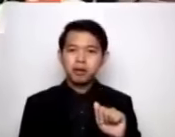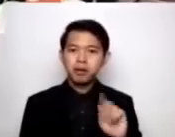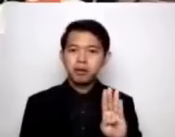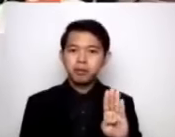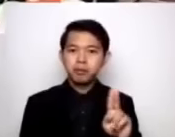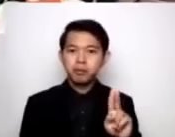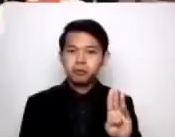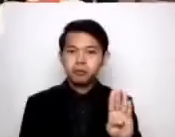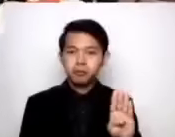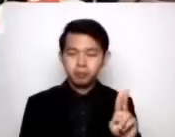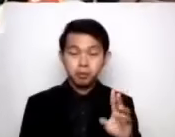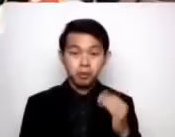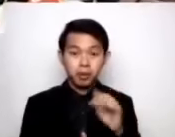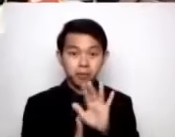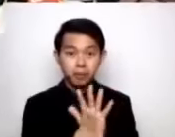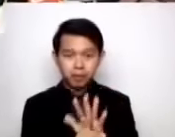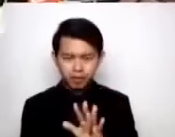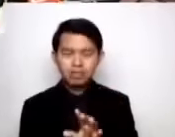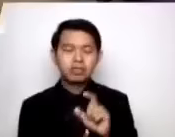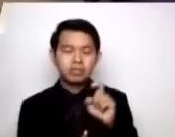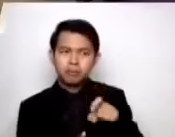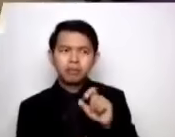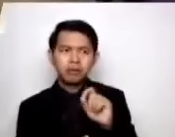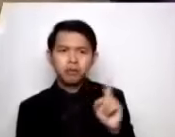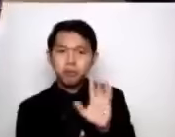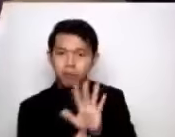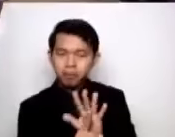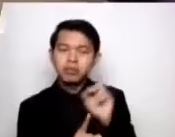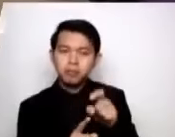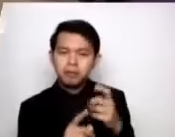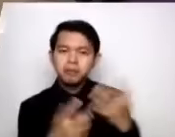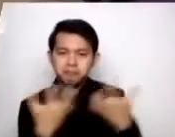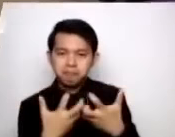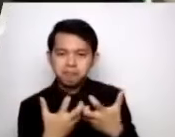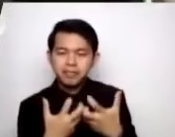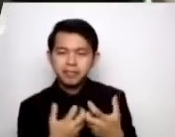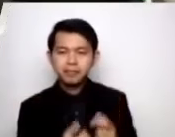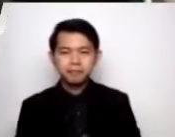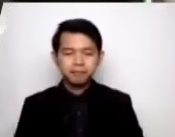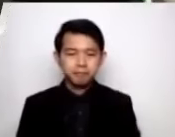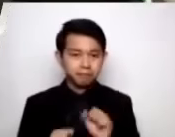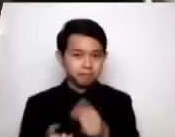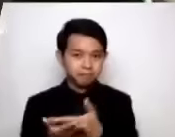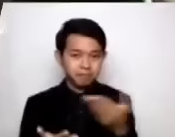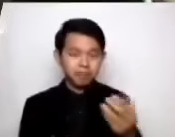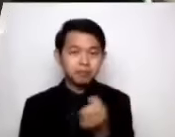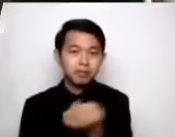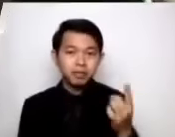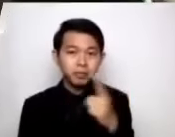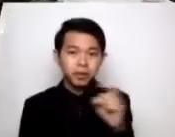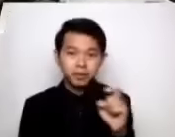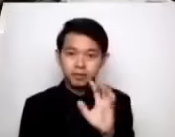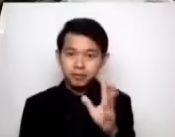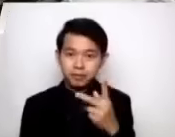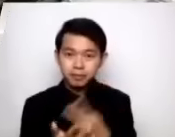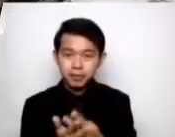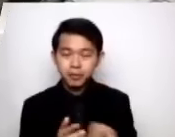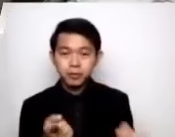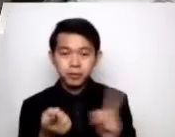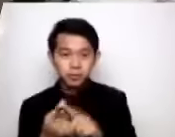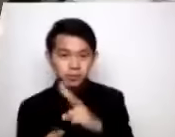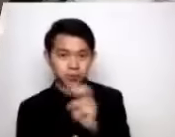yun ang iyalo mo, ibebenta. Mabibili ito sa halagang 150 to 250 pesos. Mabili rin